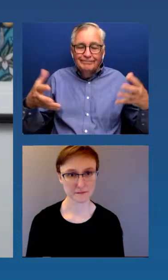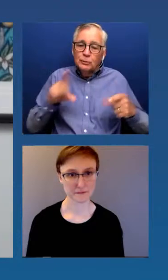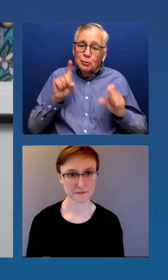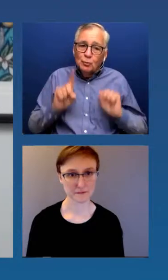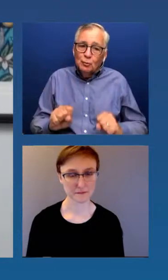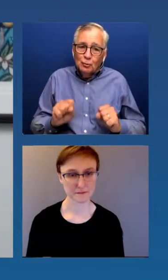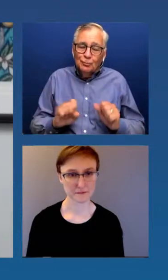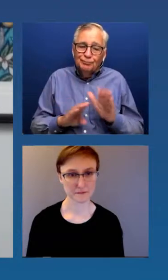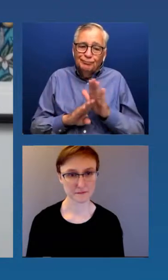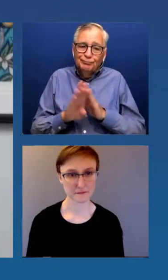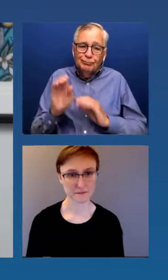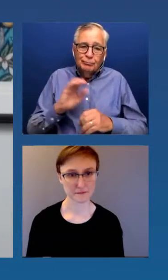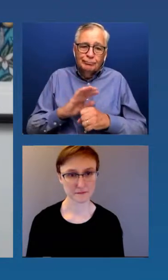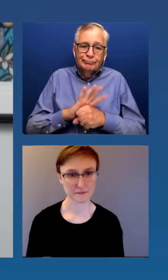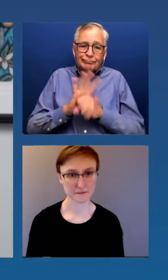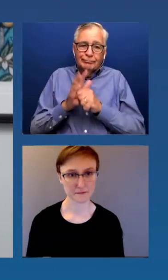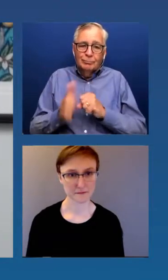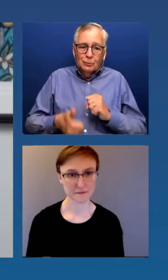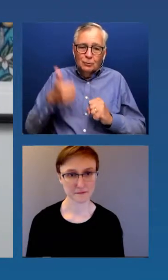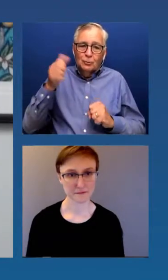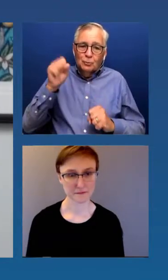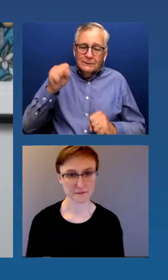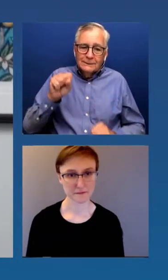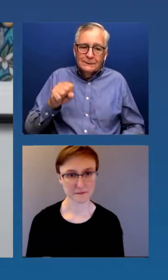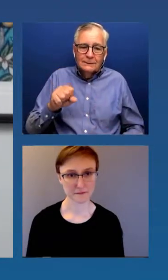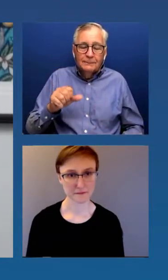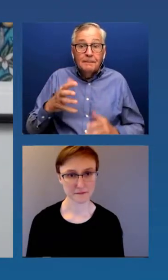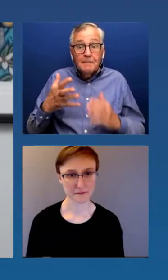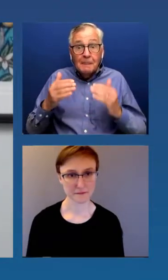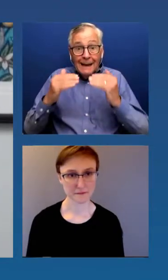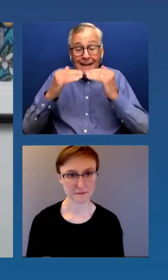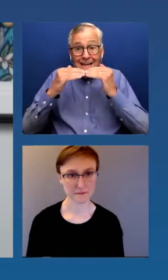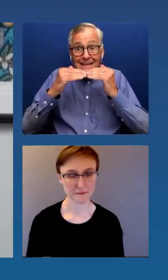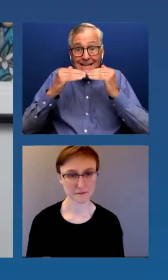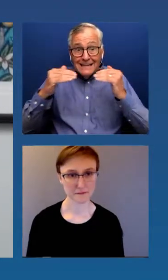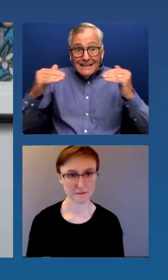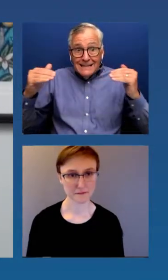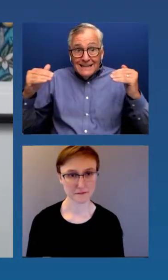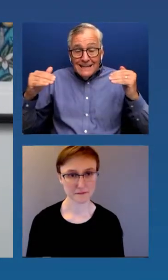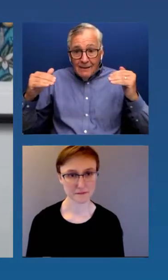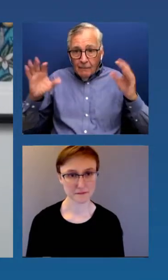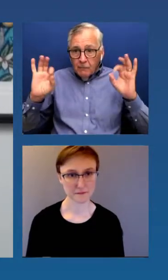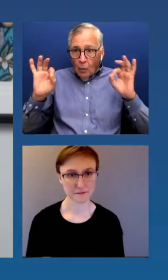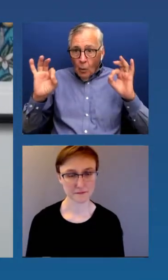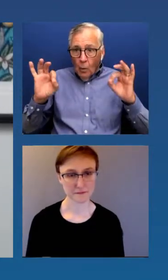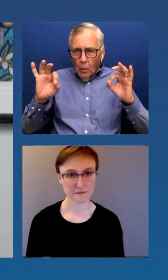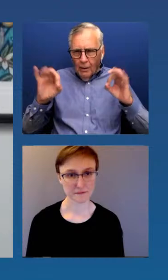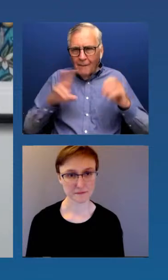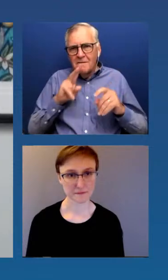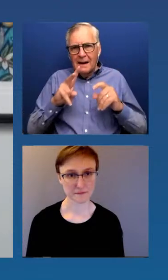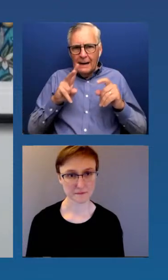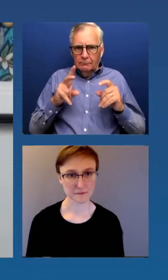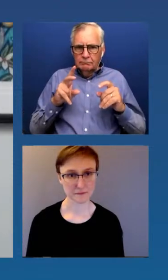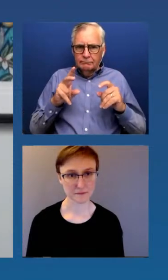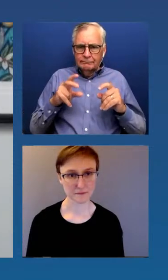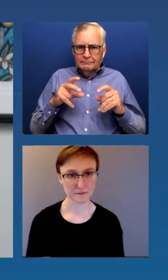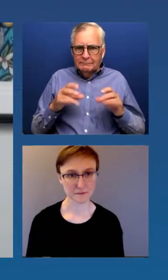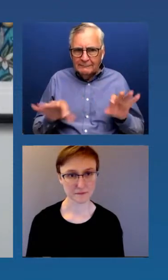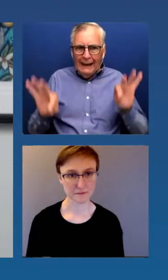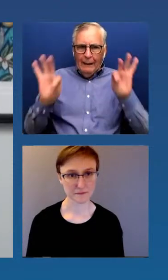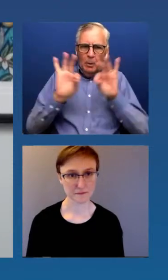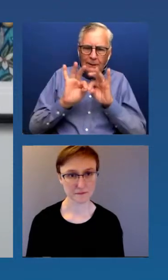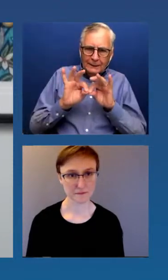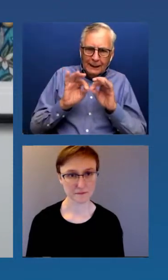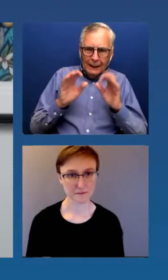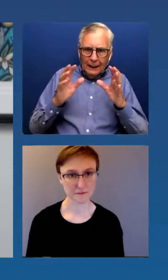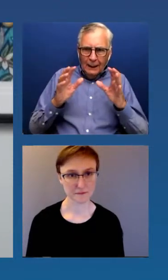La question, c'est est-ce que le niveau de COVID qui augmente, est-ce que c'est sérieux concernant le taux